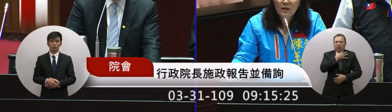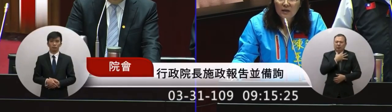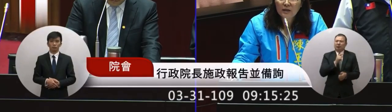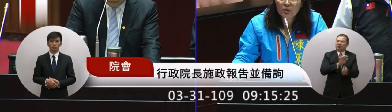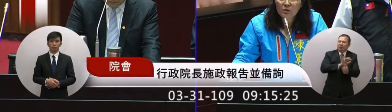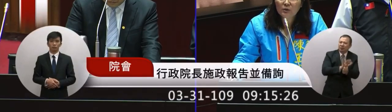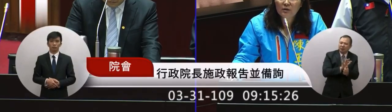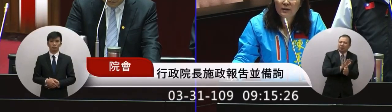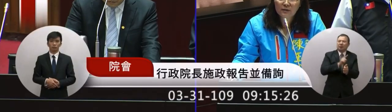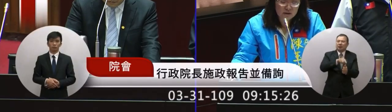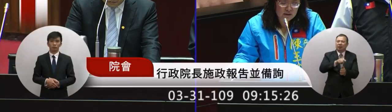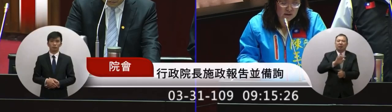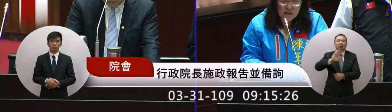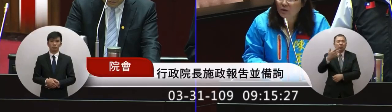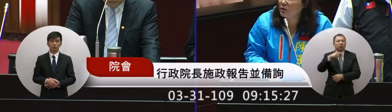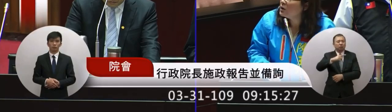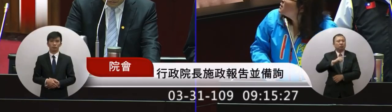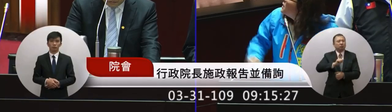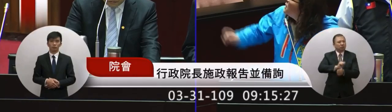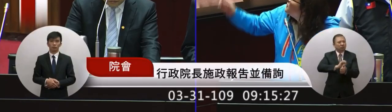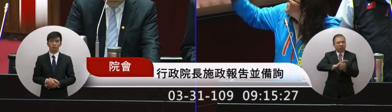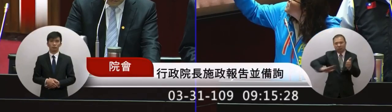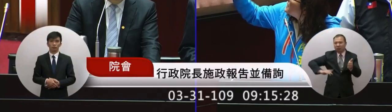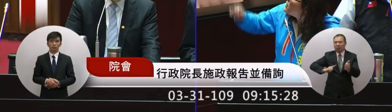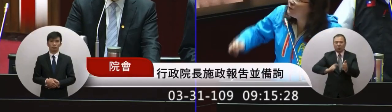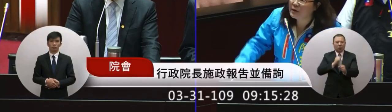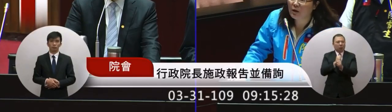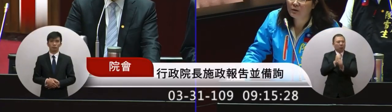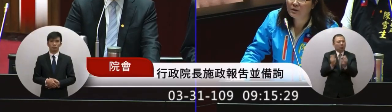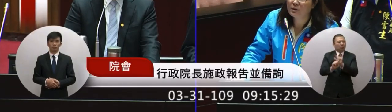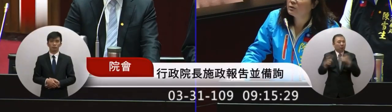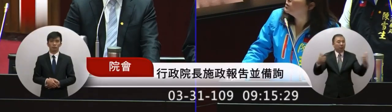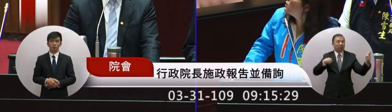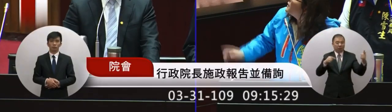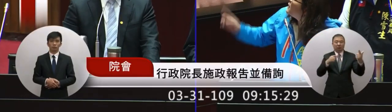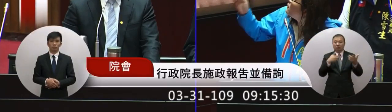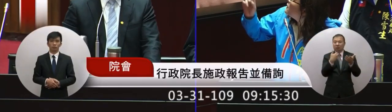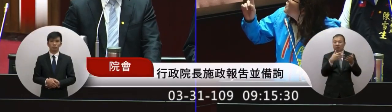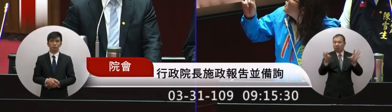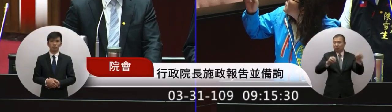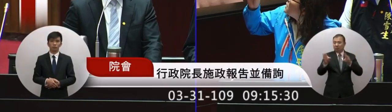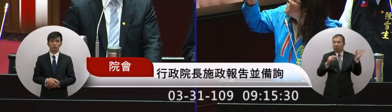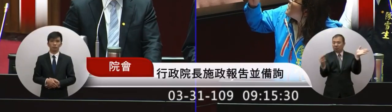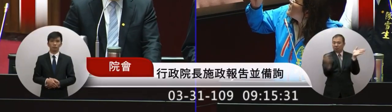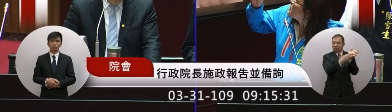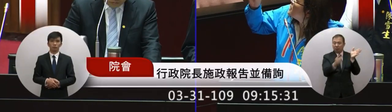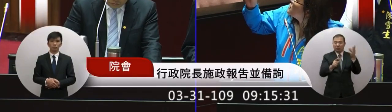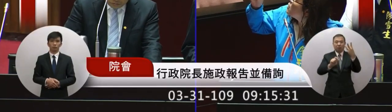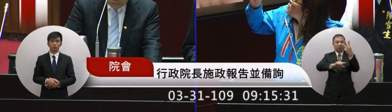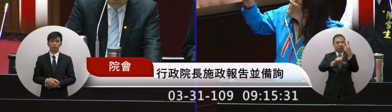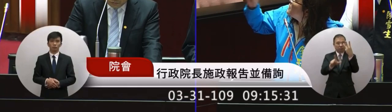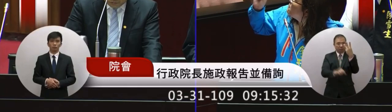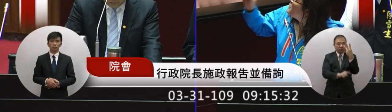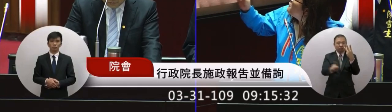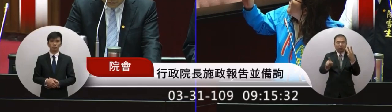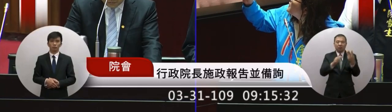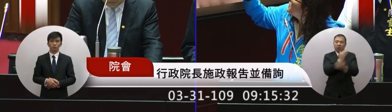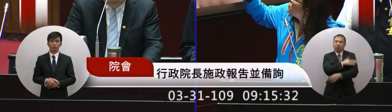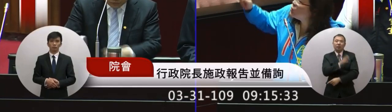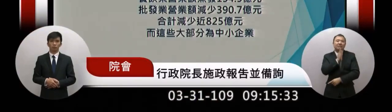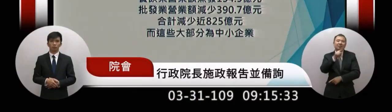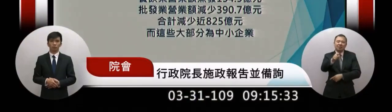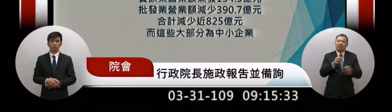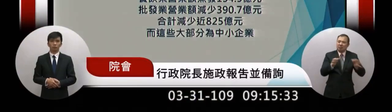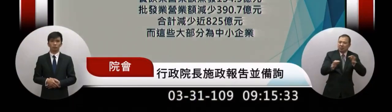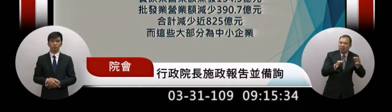事实上各行各业都受到这样的这个，您看哦，这个三月份哈，这个我三月份各个行业零售、餐饮、批发啊，